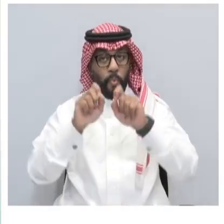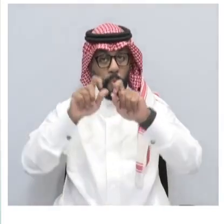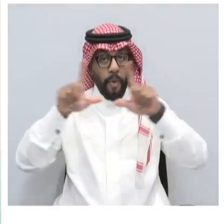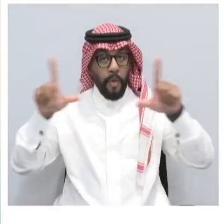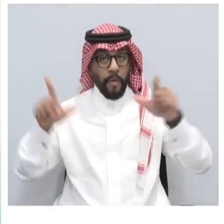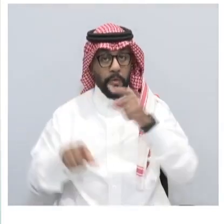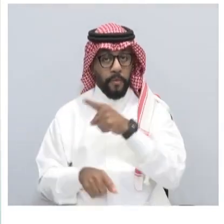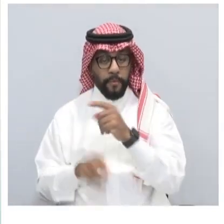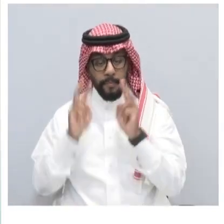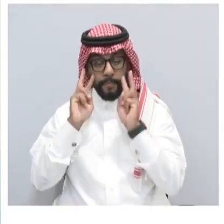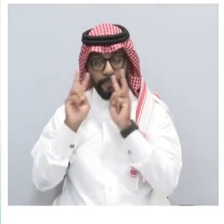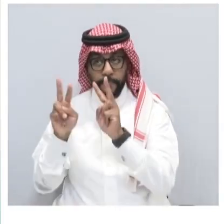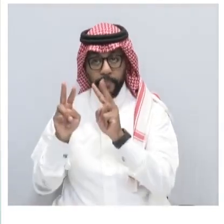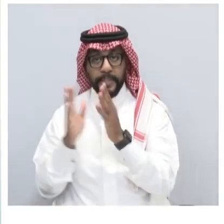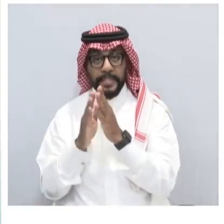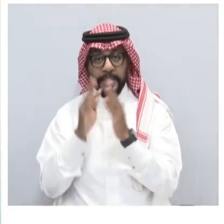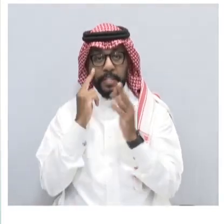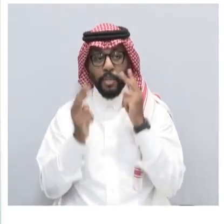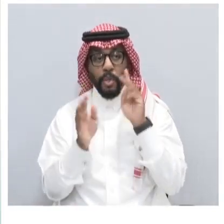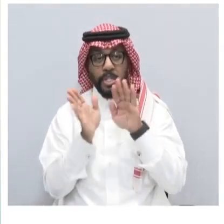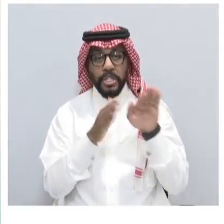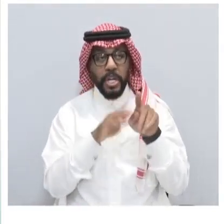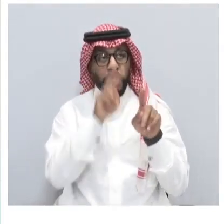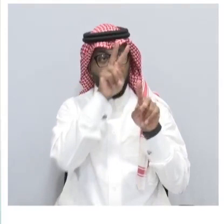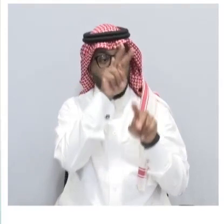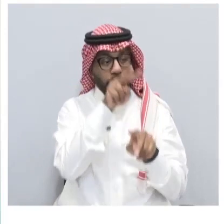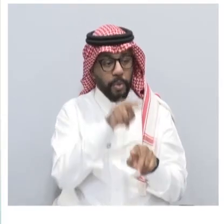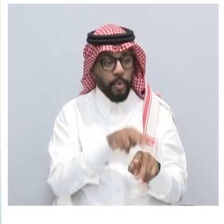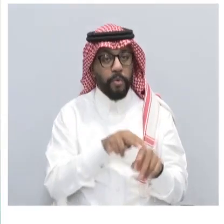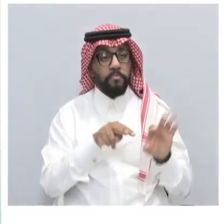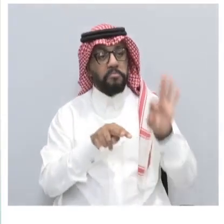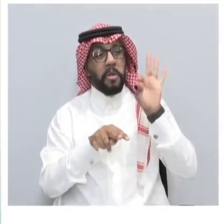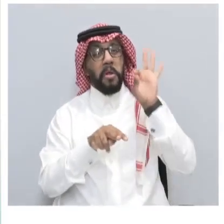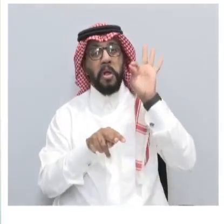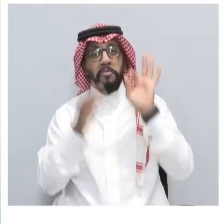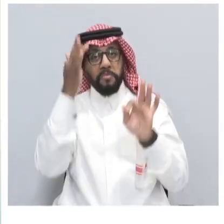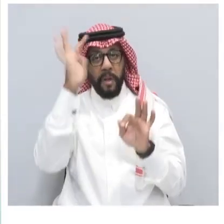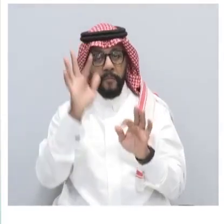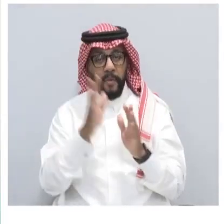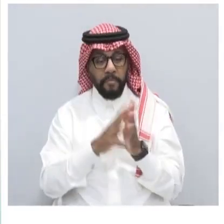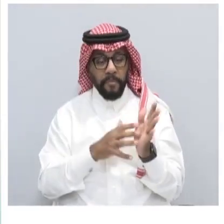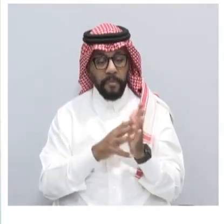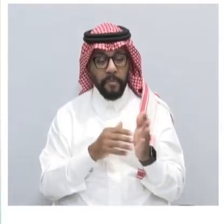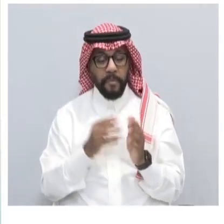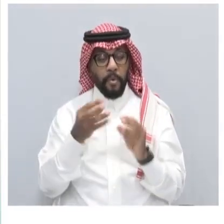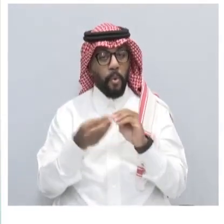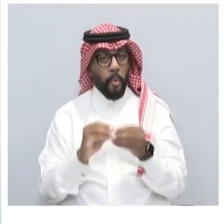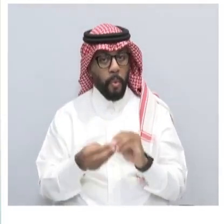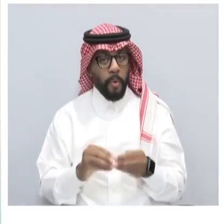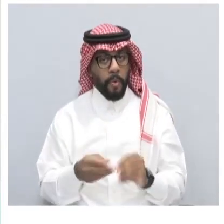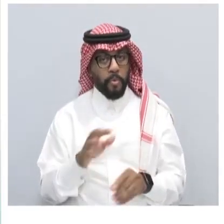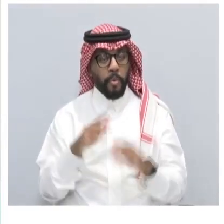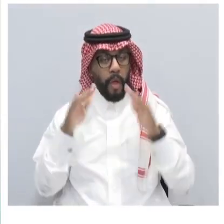بالجهه اليسرى والاختيار نمط الحد هنا نستطيع اختيار الالوان مثلا